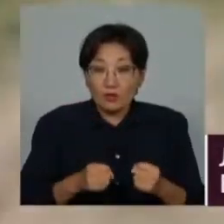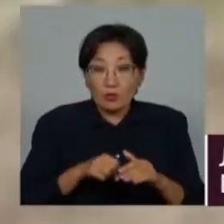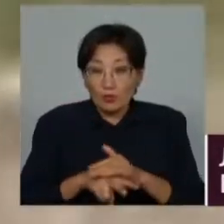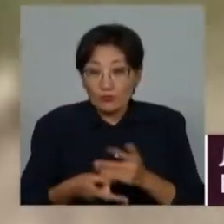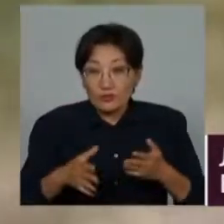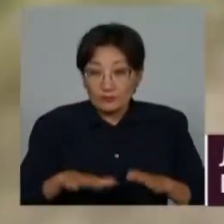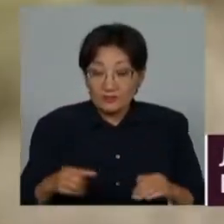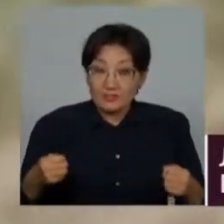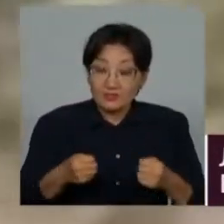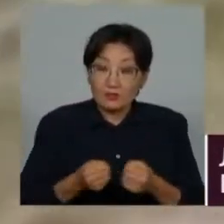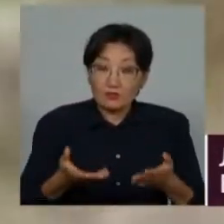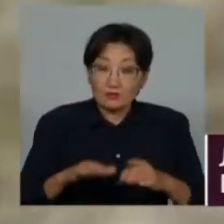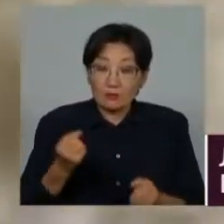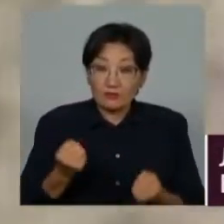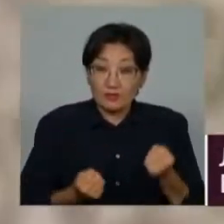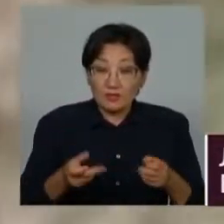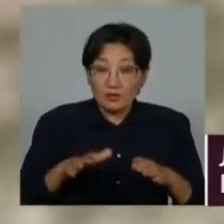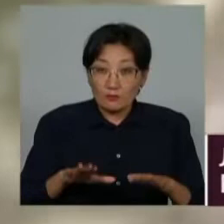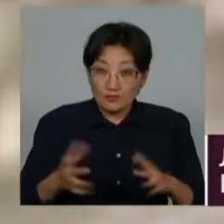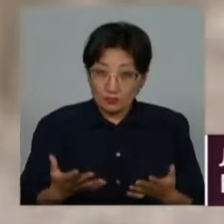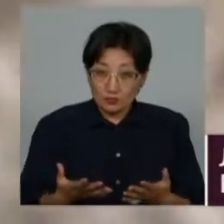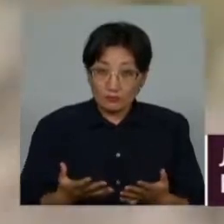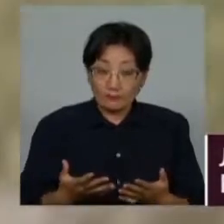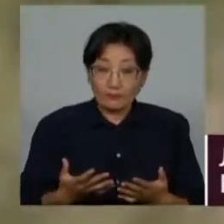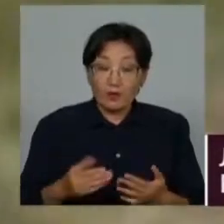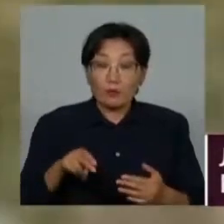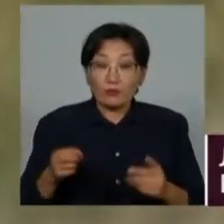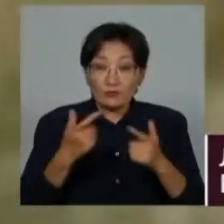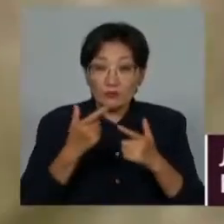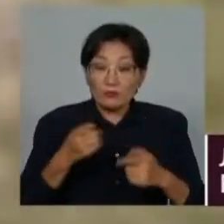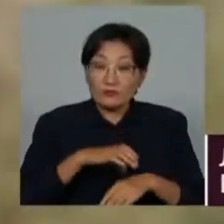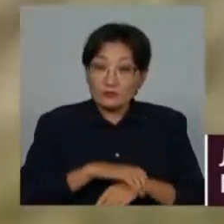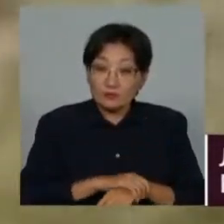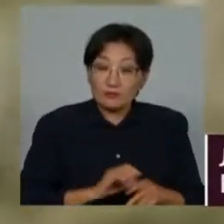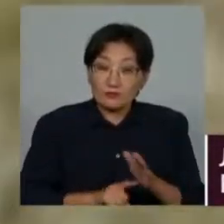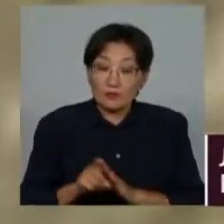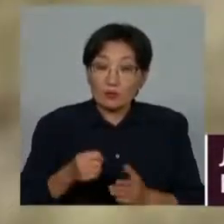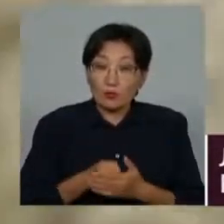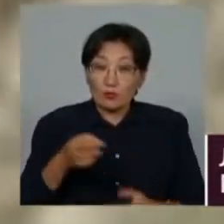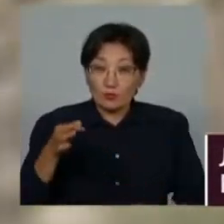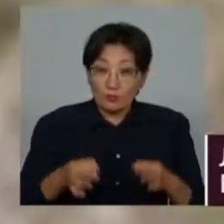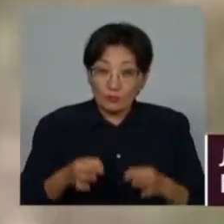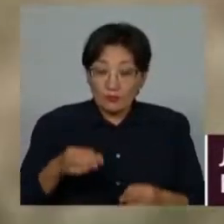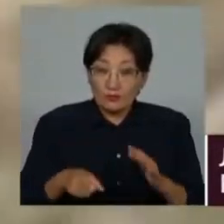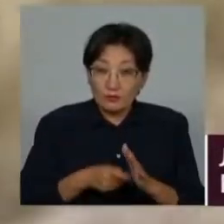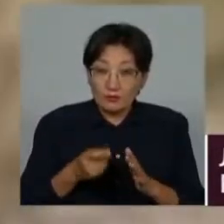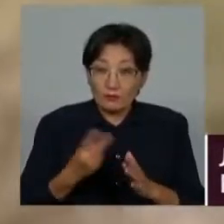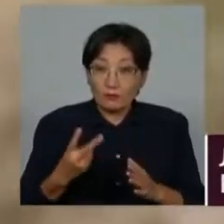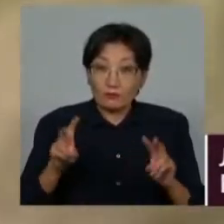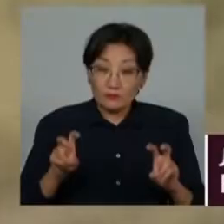места ДТП, оставив автомобиль на месте происшествия. По данному факту начато досудебное расследование по двум